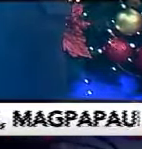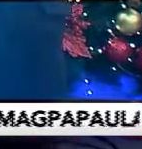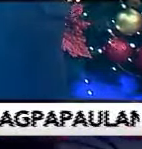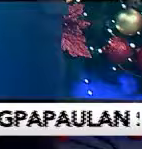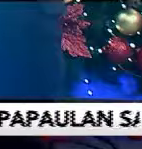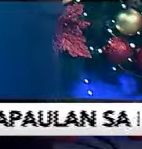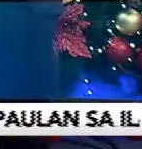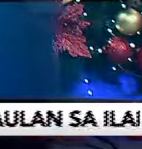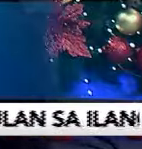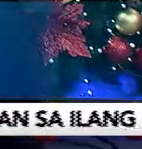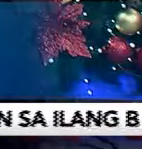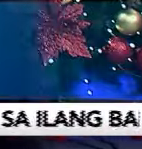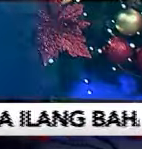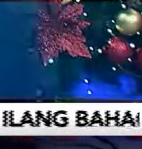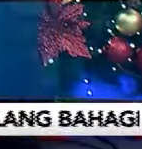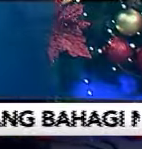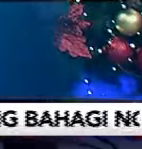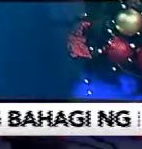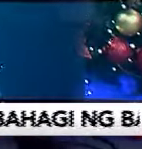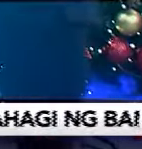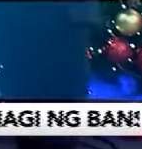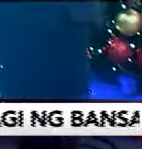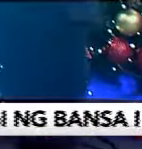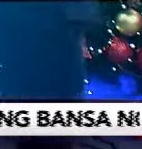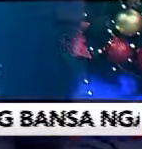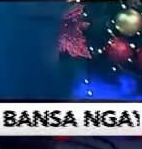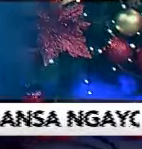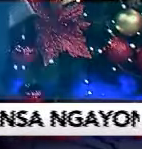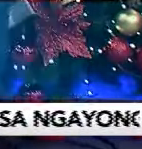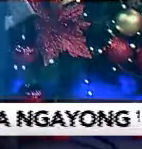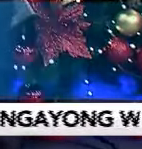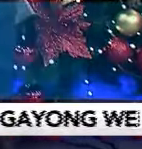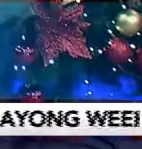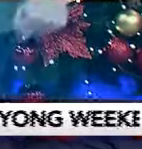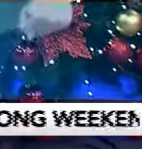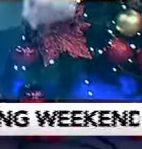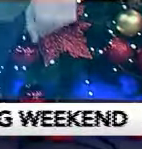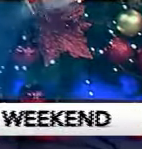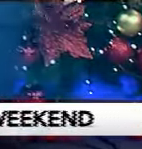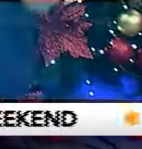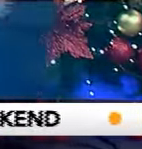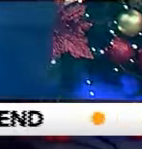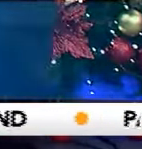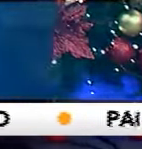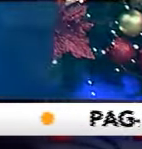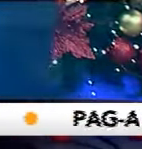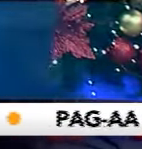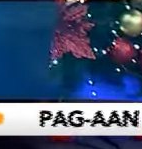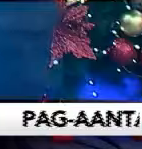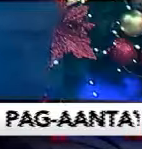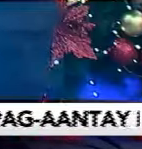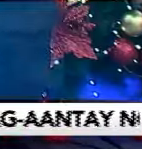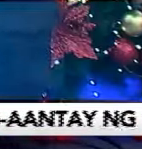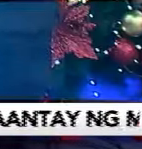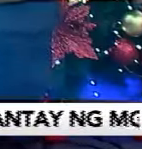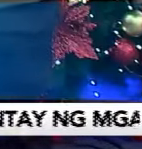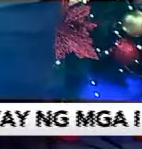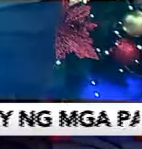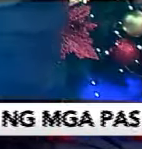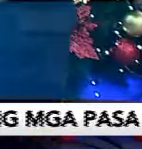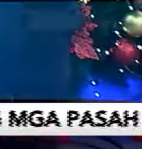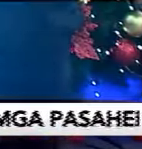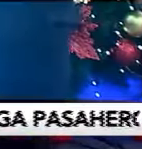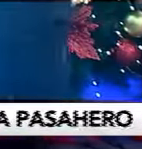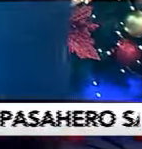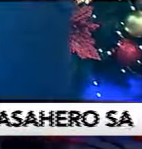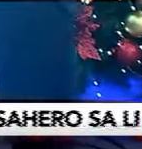Napaka-Pino. Diba? Sa kanyang galing at husay, hindi na nga nakakapagtaka. Na? Nakapagtataka! Kung tawagin siyang ultimate talentado.